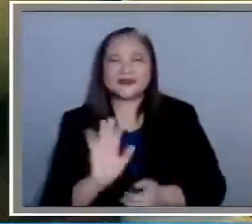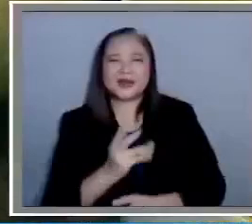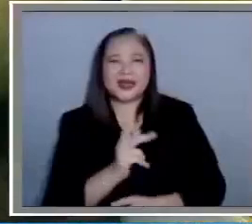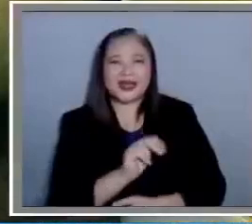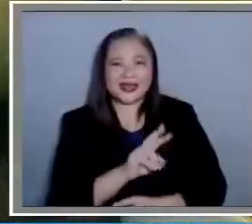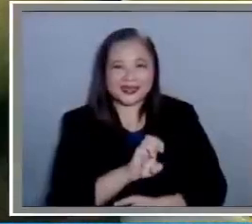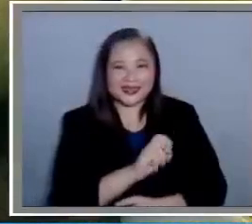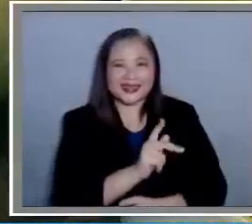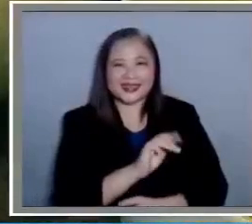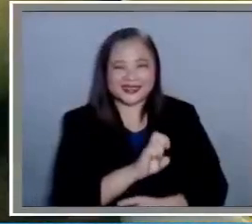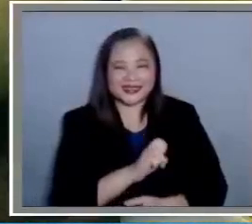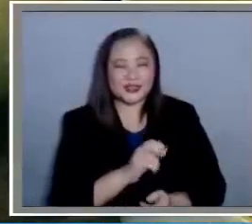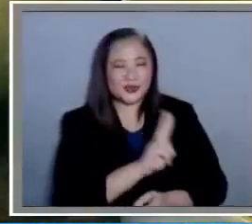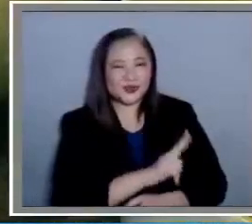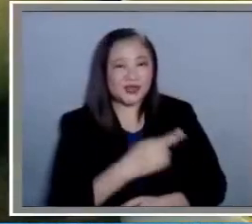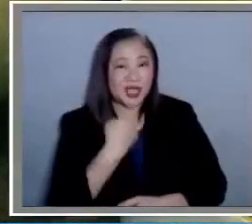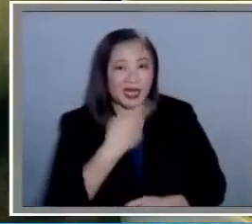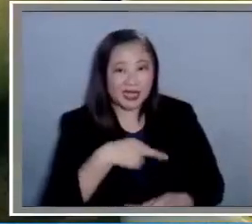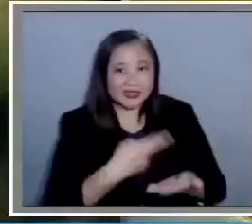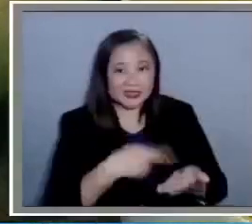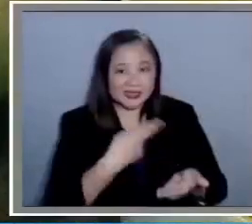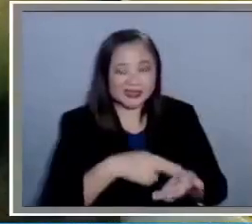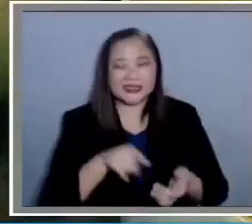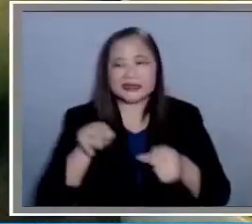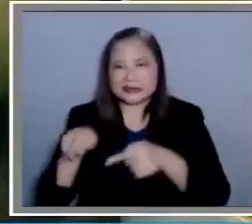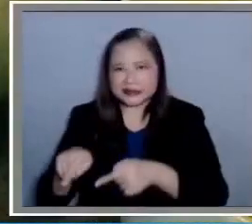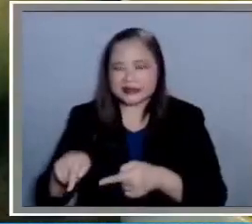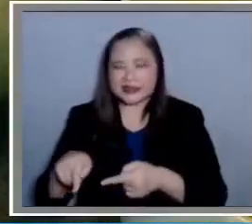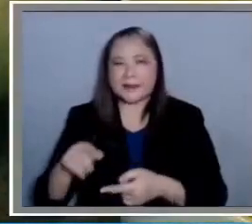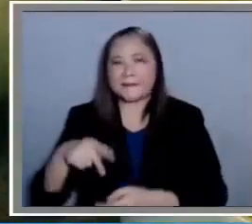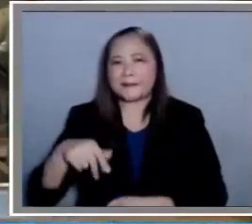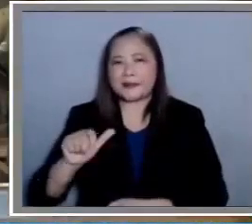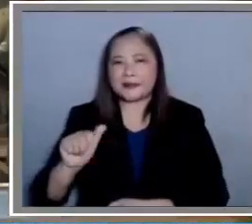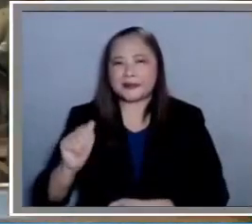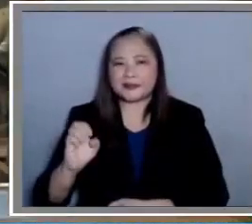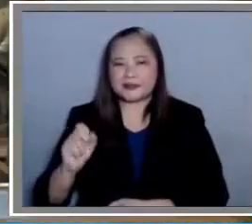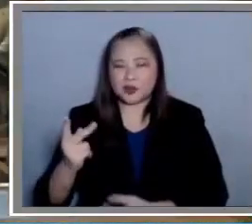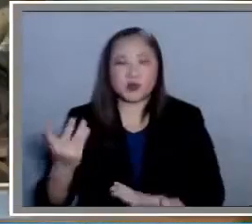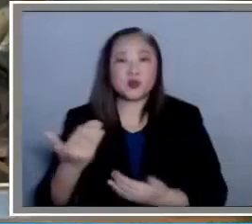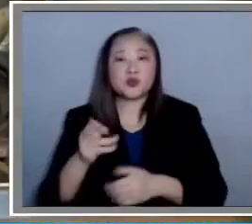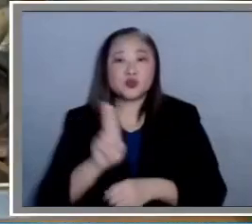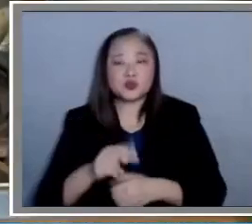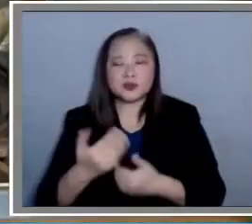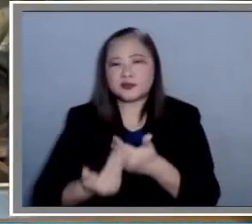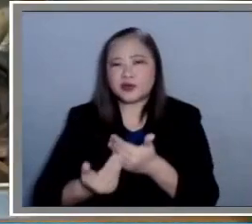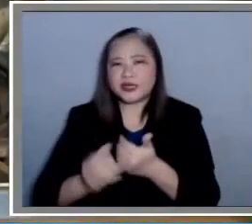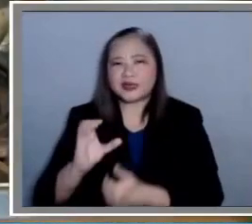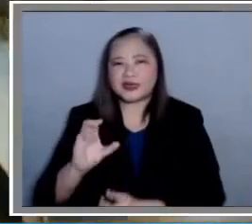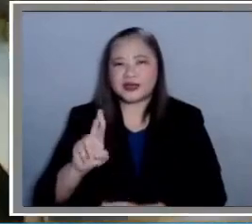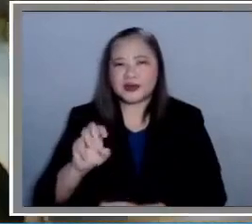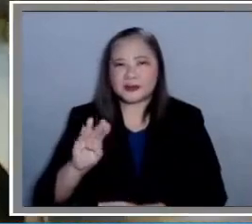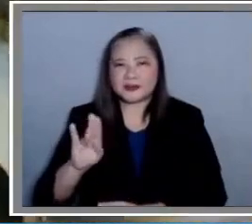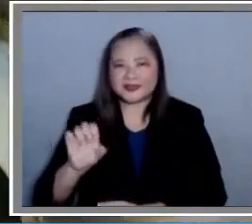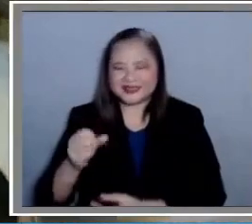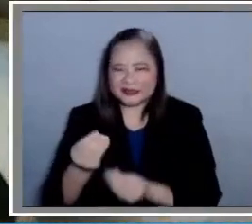ginagamit. But this time, palabok ay breadcrumbs po. Kunti pa.